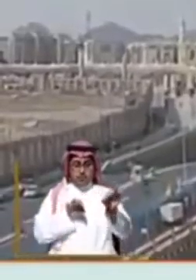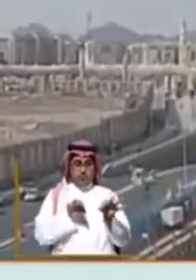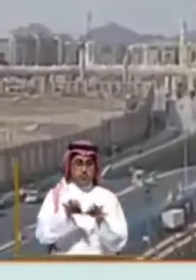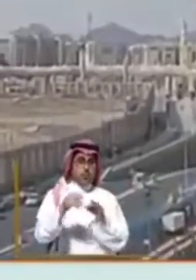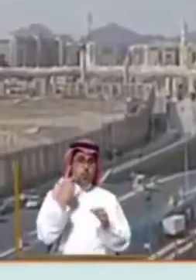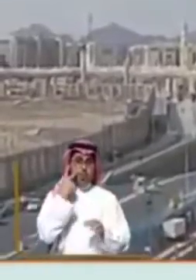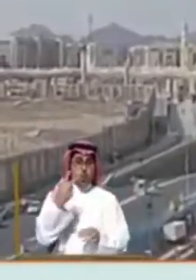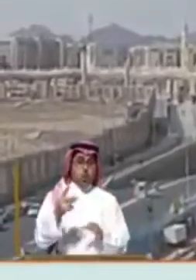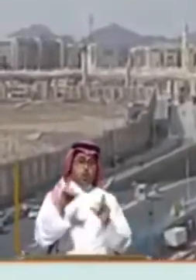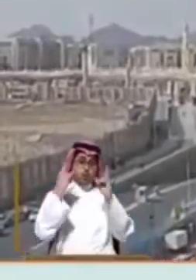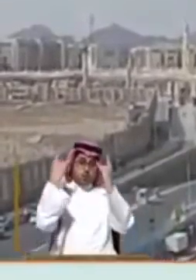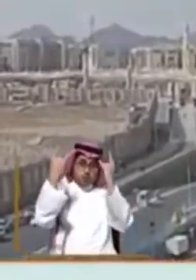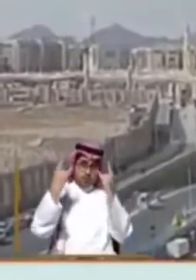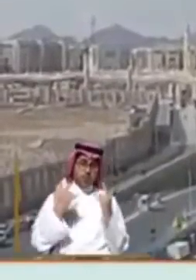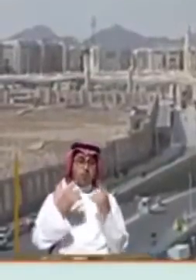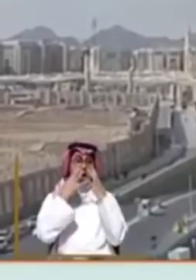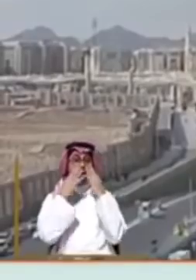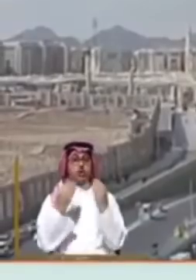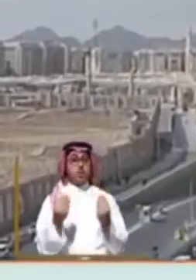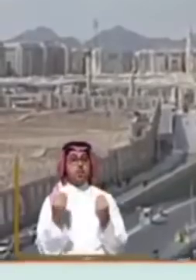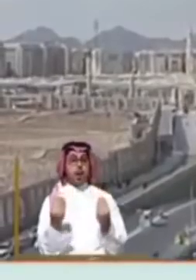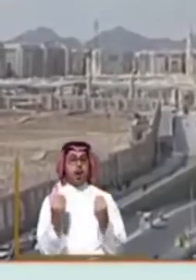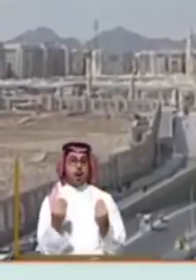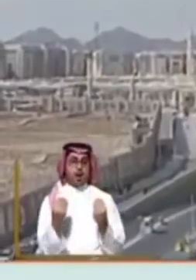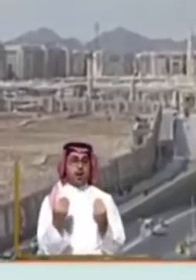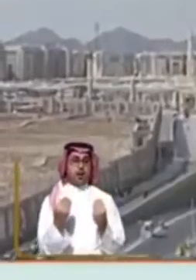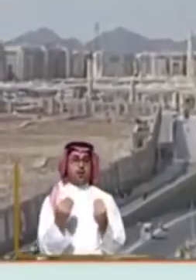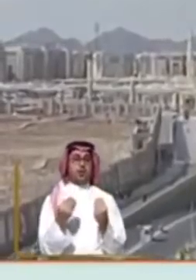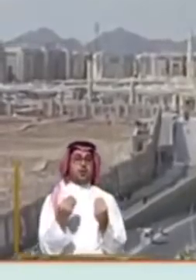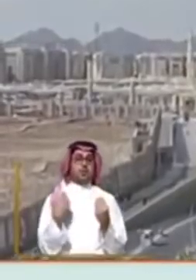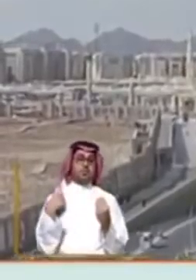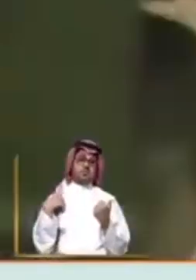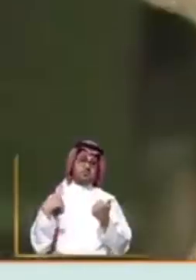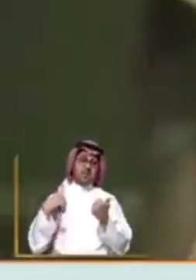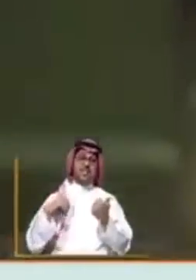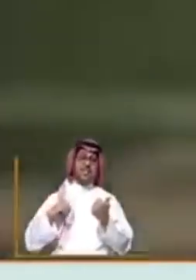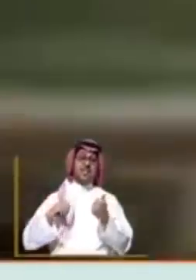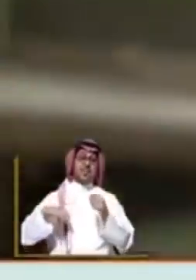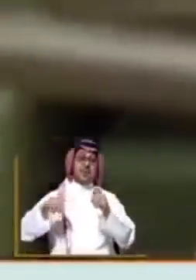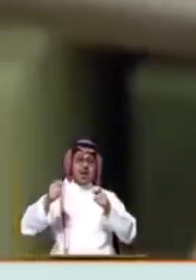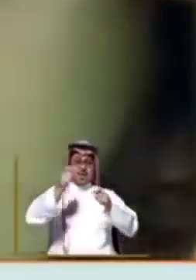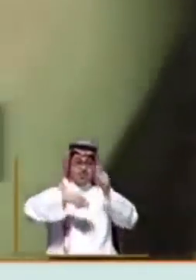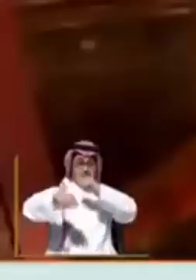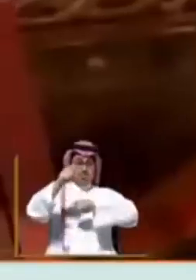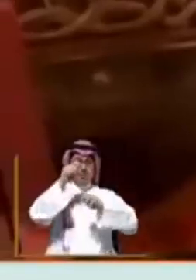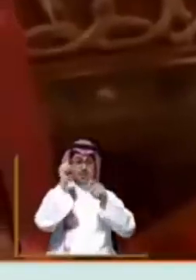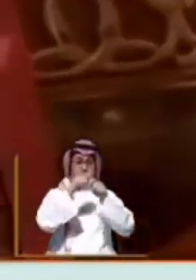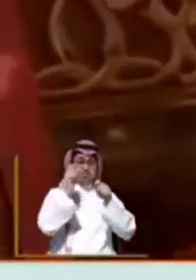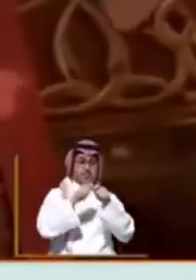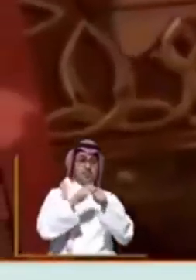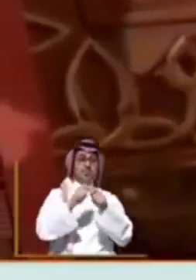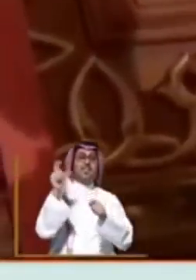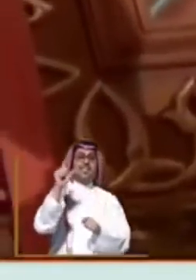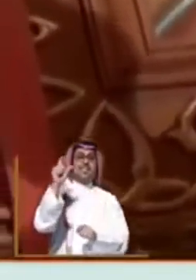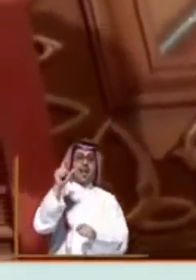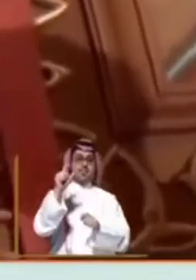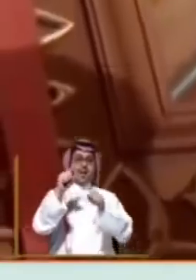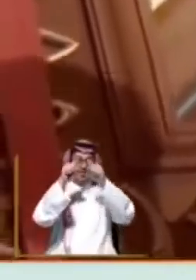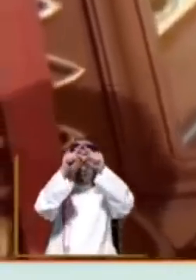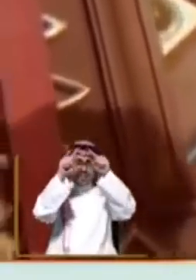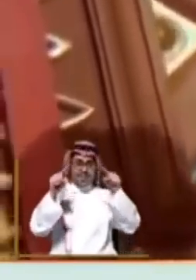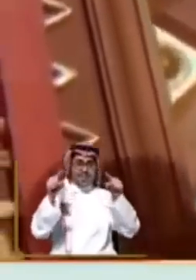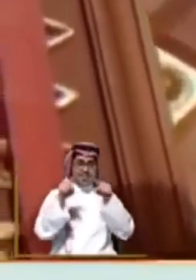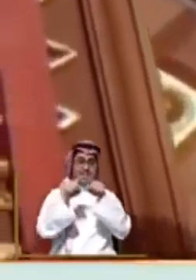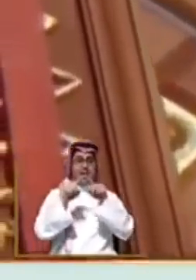ورؤية معمارية وجمالية روعي فيها روح العمارة الإسلامية وزخرفتها، ونوعية الخط